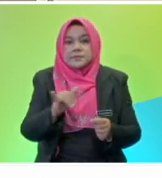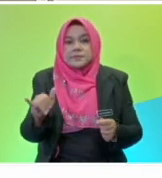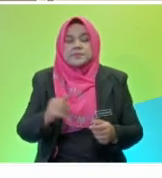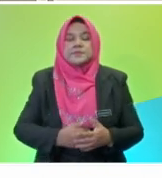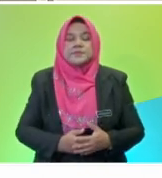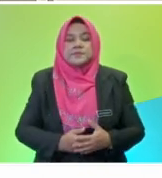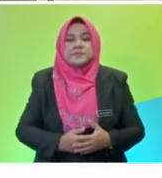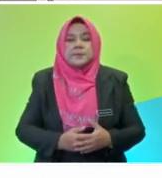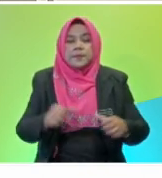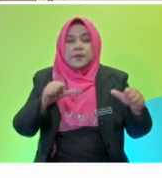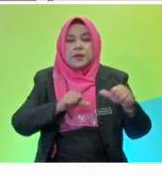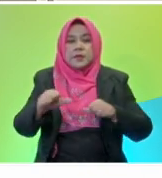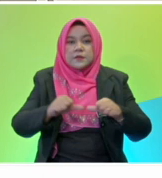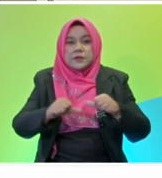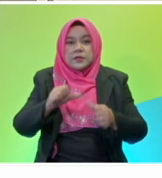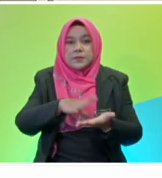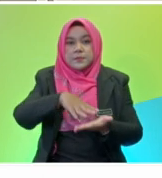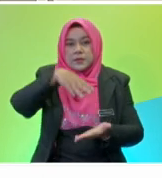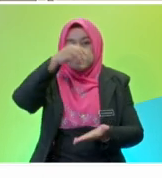activity pembelajaran